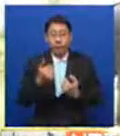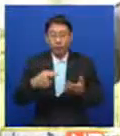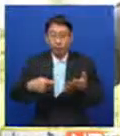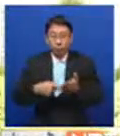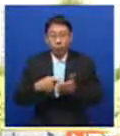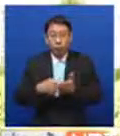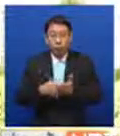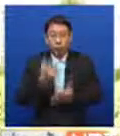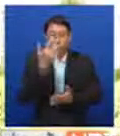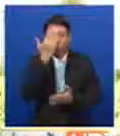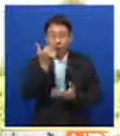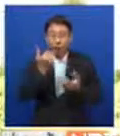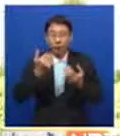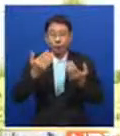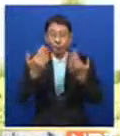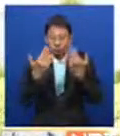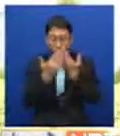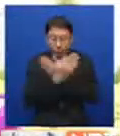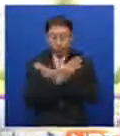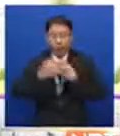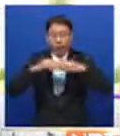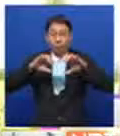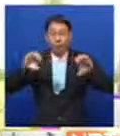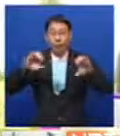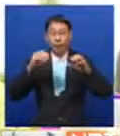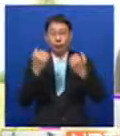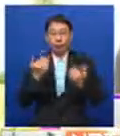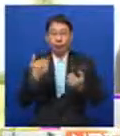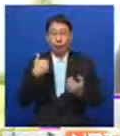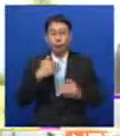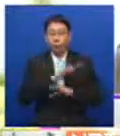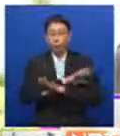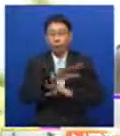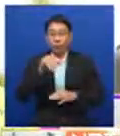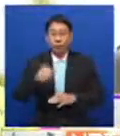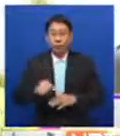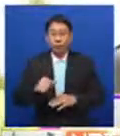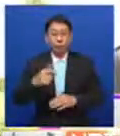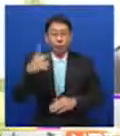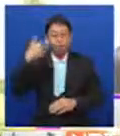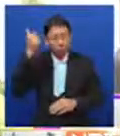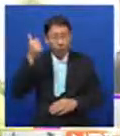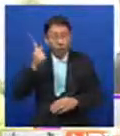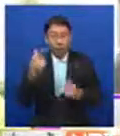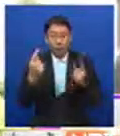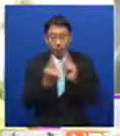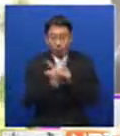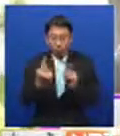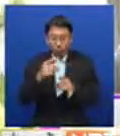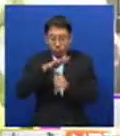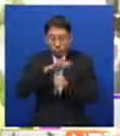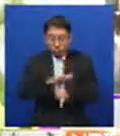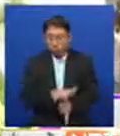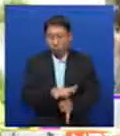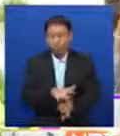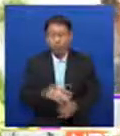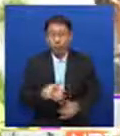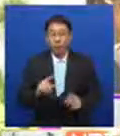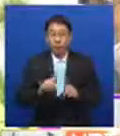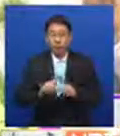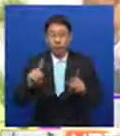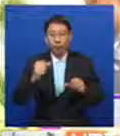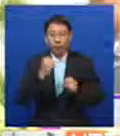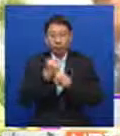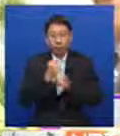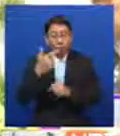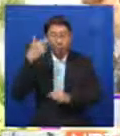จะมีการปรับคณะรัฐมนตรีโดยบอกว่าไม่ได้ปรับเพราะว่าถูกกระแสสังคมกดดันแต่จะปรับเพื่อความเหมาะสมโด